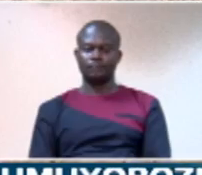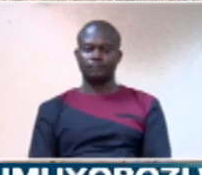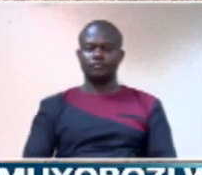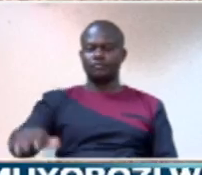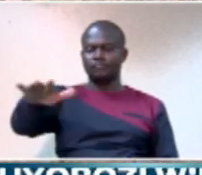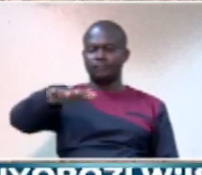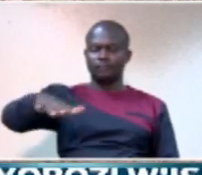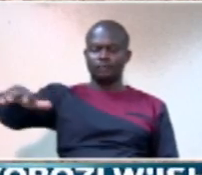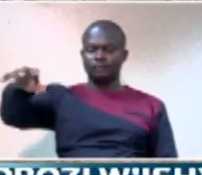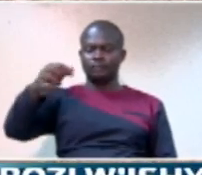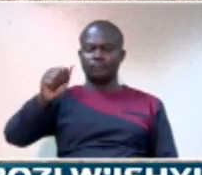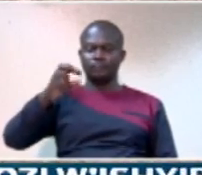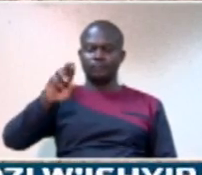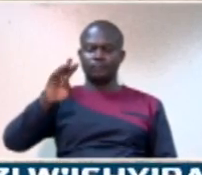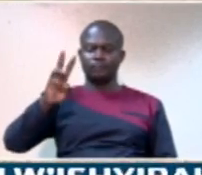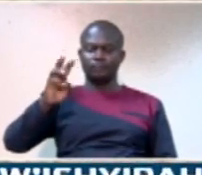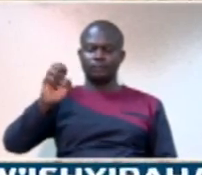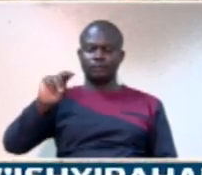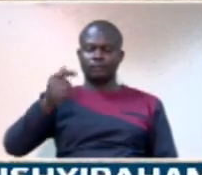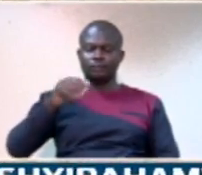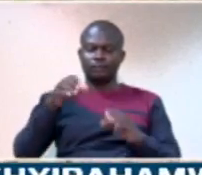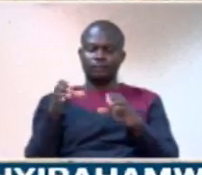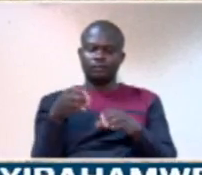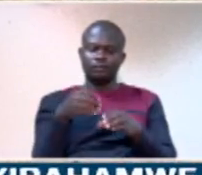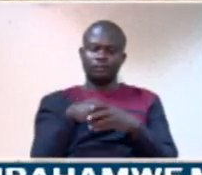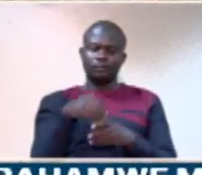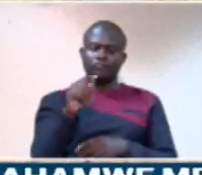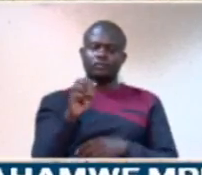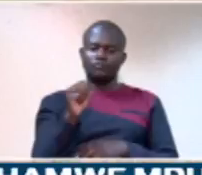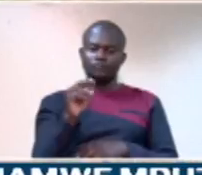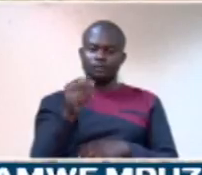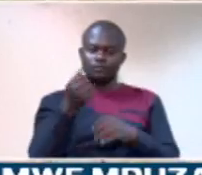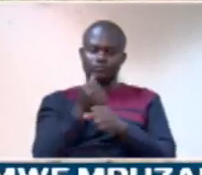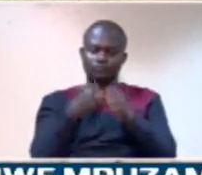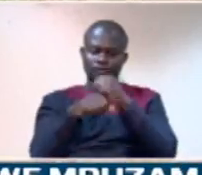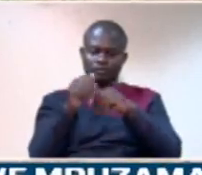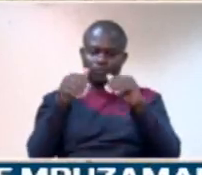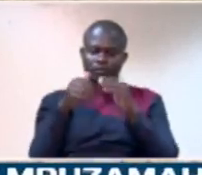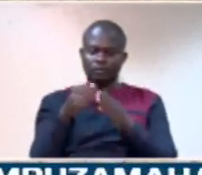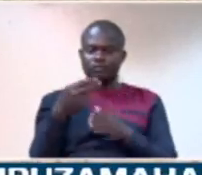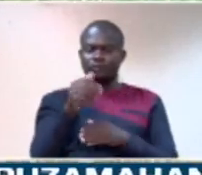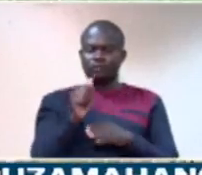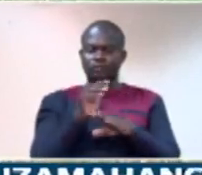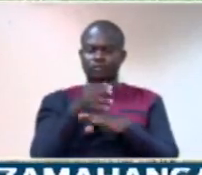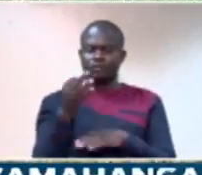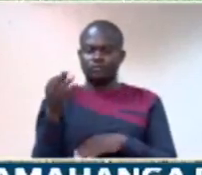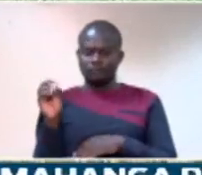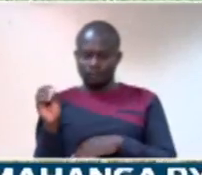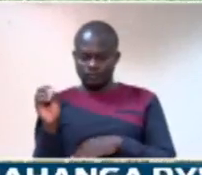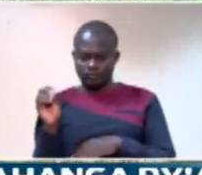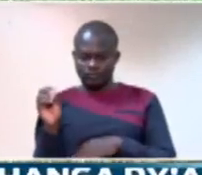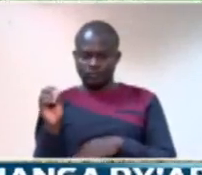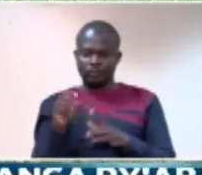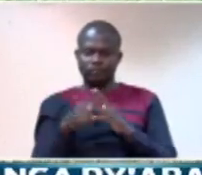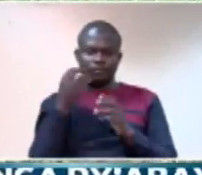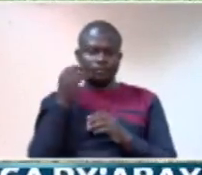Ngachaga turabwenge mu karere ka Kamonyi niho koperative abadatezuka ba Kamonyi ikorera ibikorwa by'ubuhinzi ku buso bwa hegitari 30 kuva mu